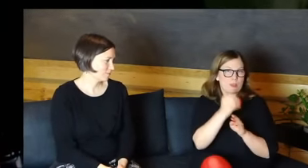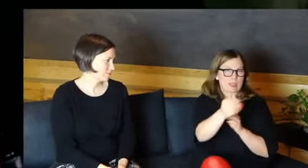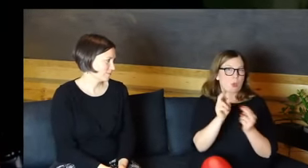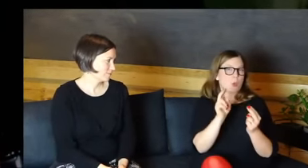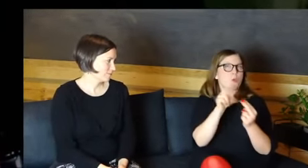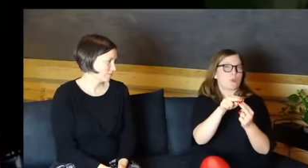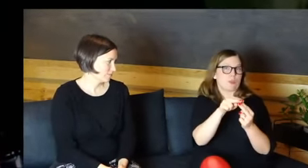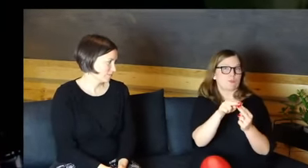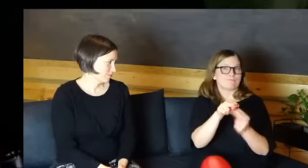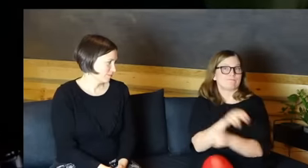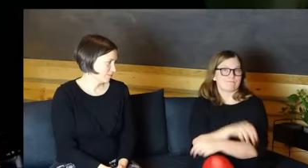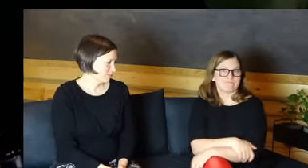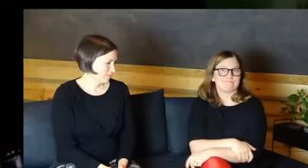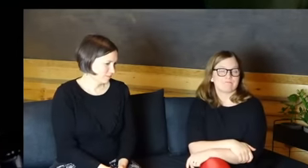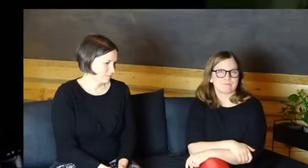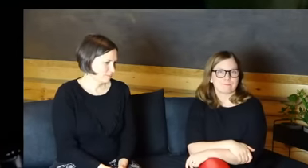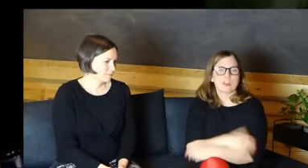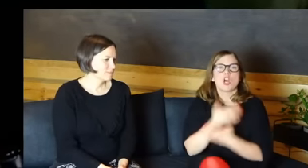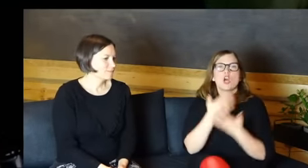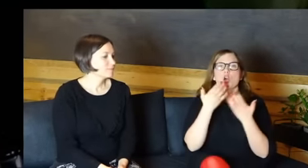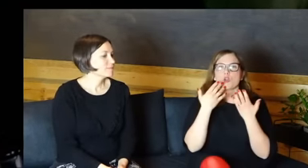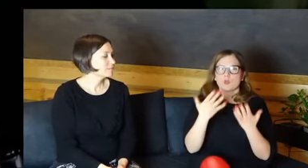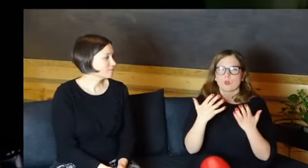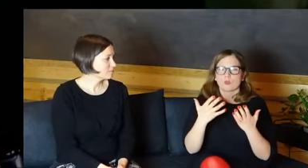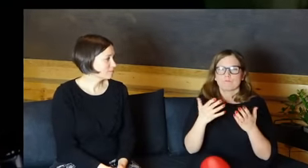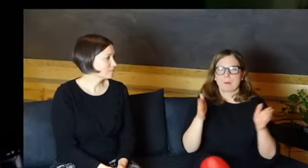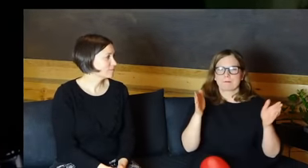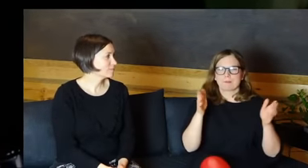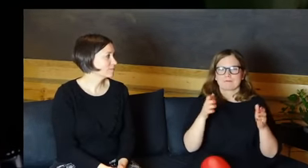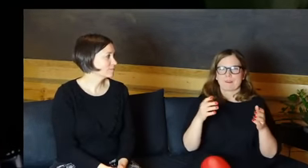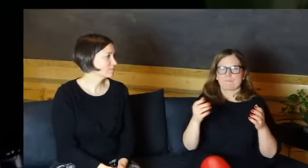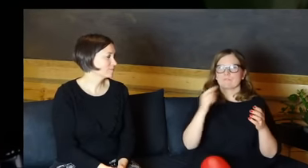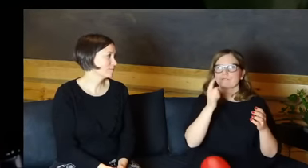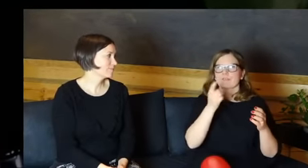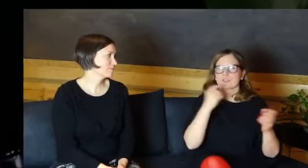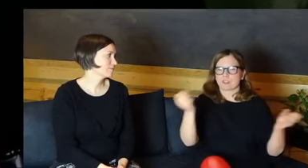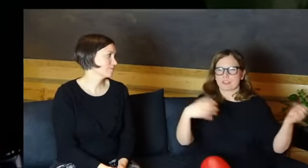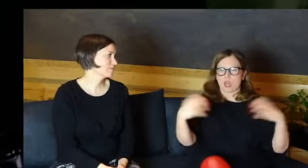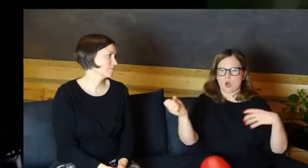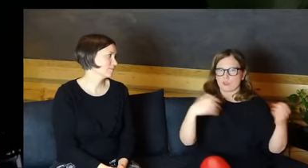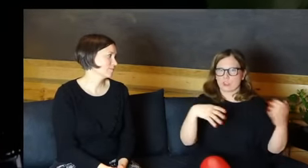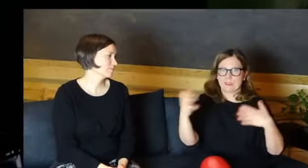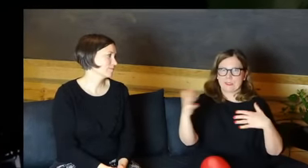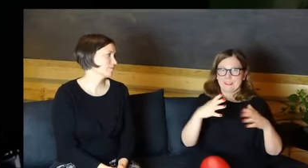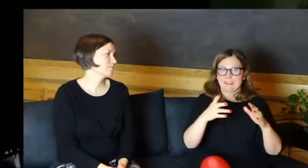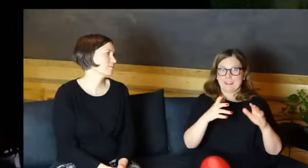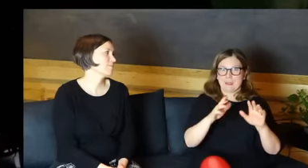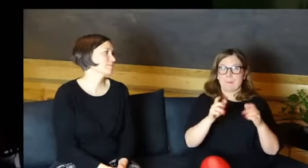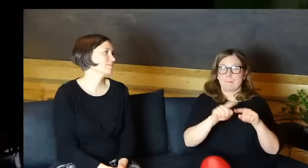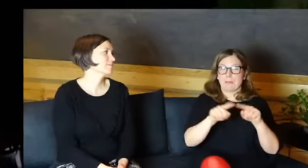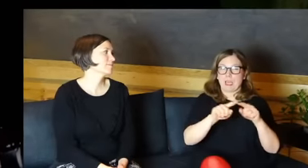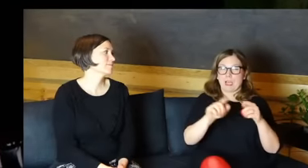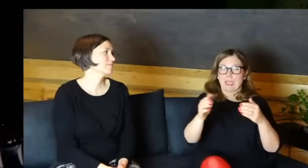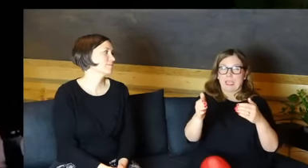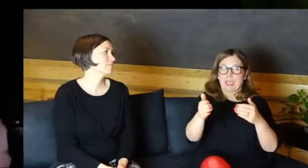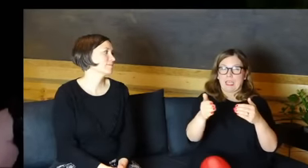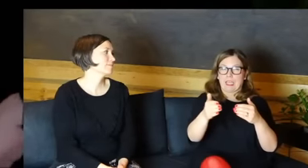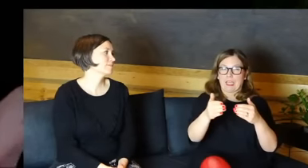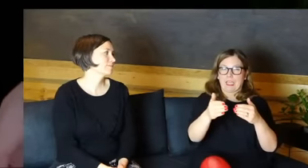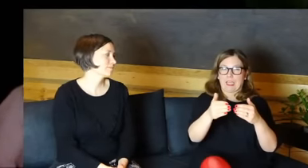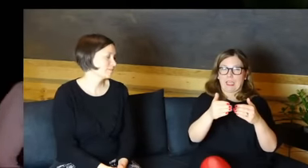Nyt lyödään boksia kiinni. Vielä ehtii laske